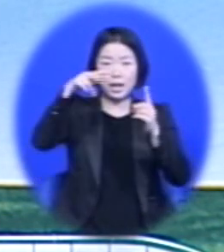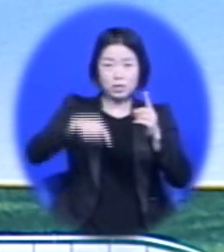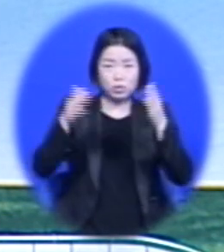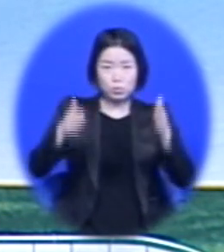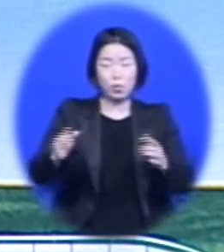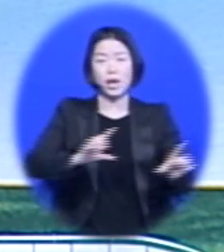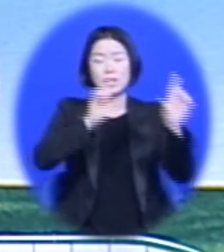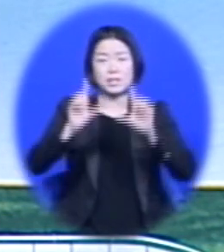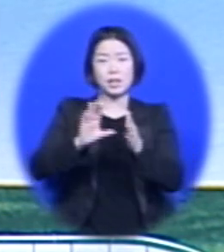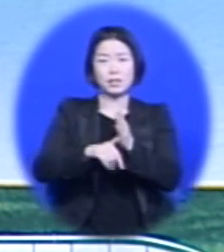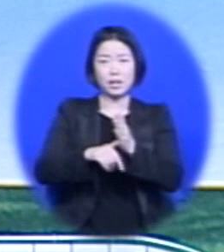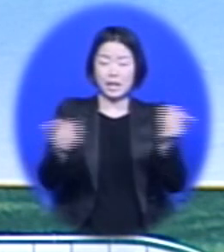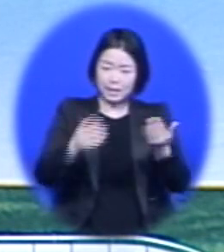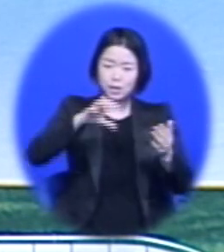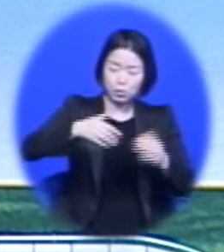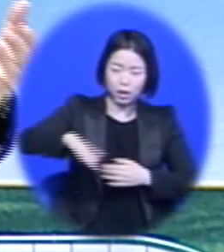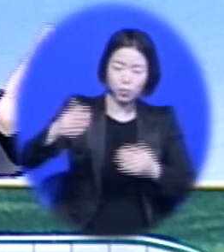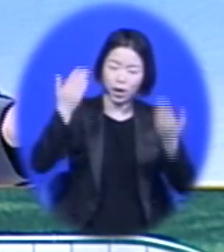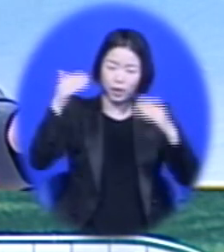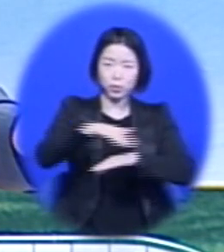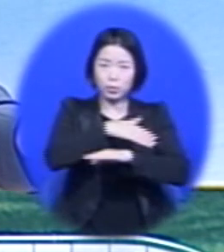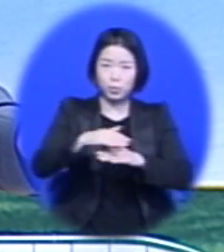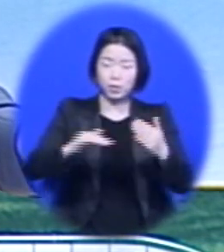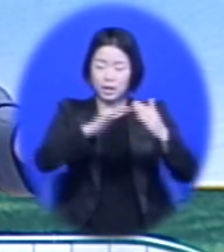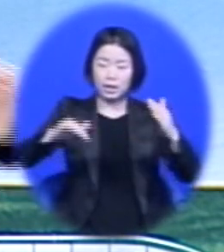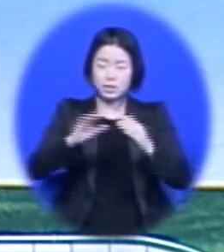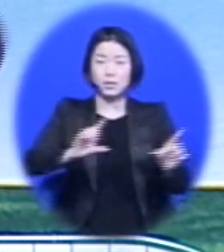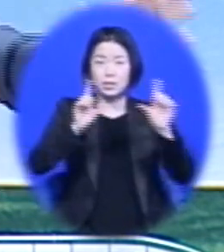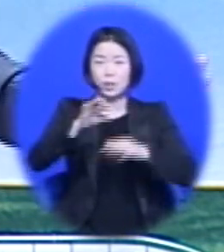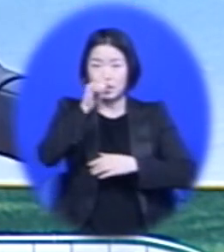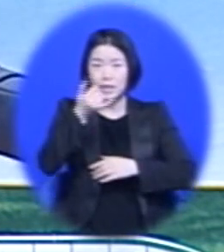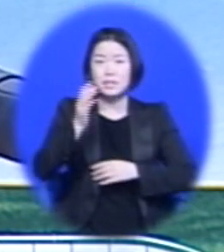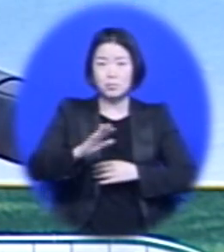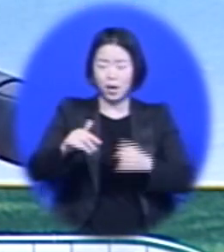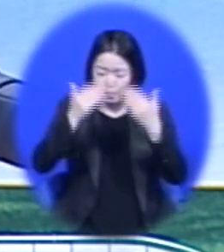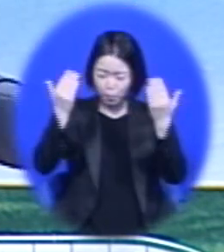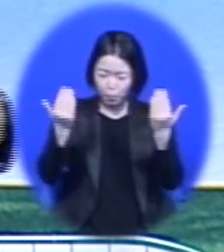살면서 직장도 다니고 학교도 다니고 가정생활도 하겠지만 모든 것이 다